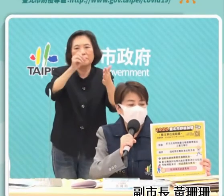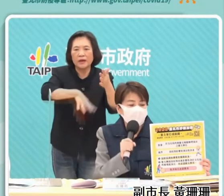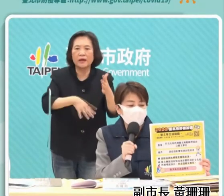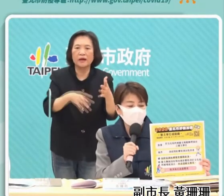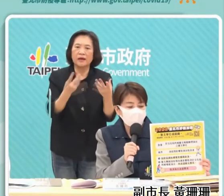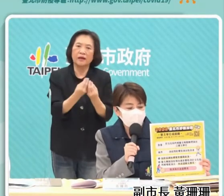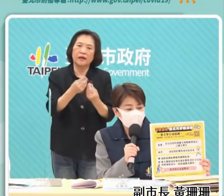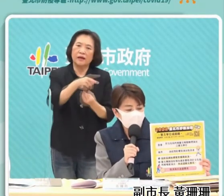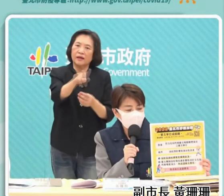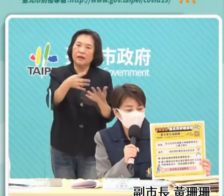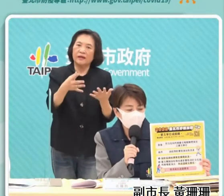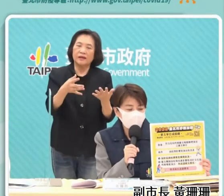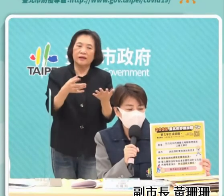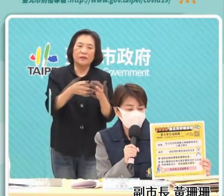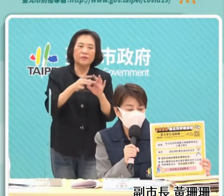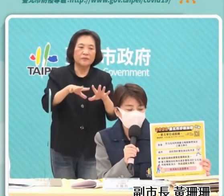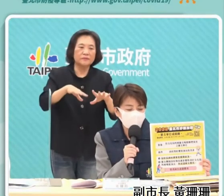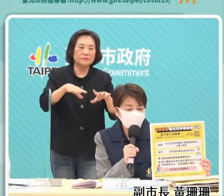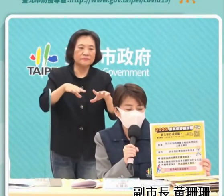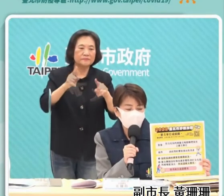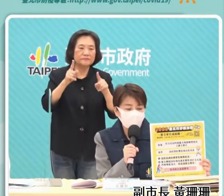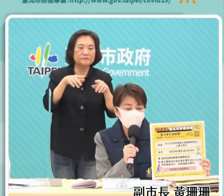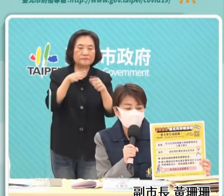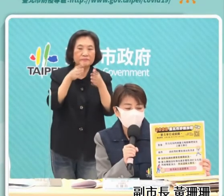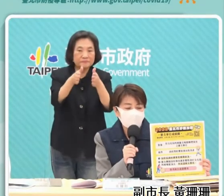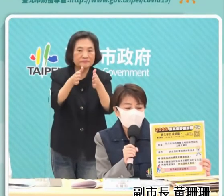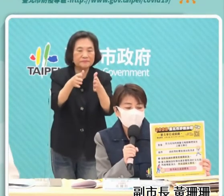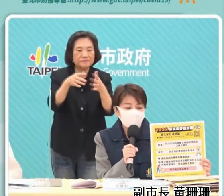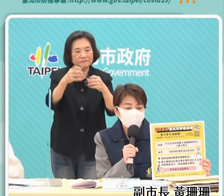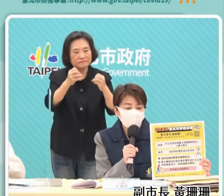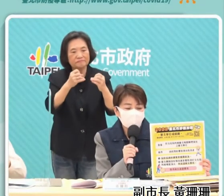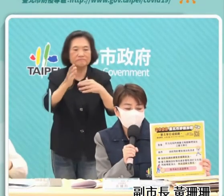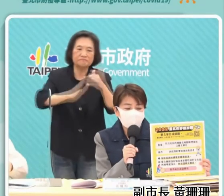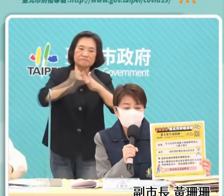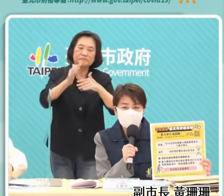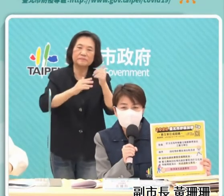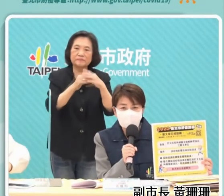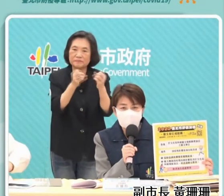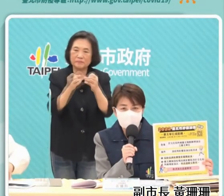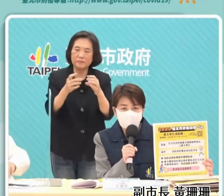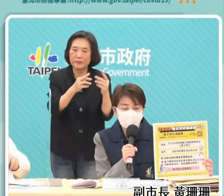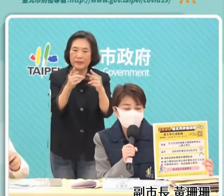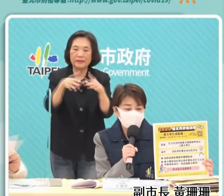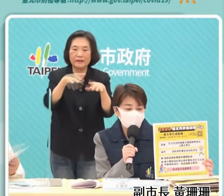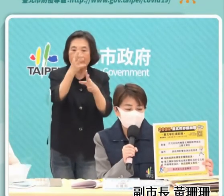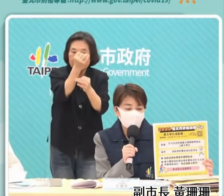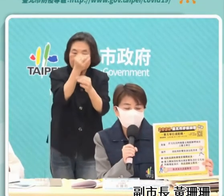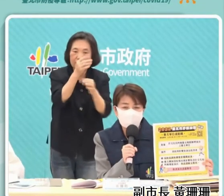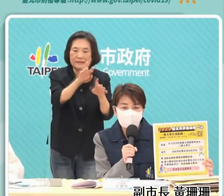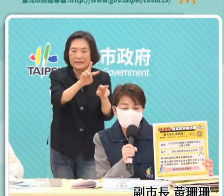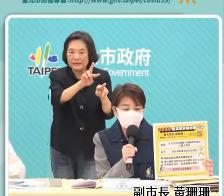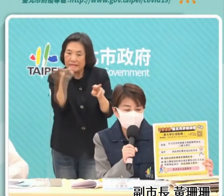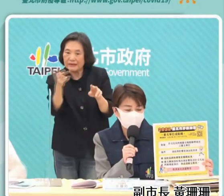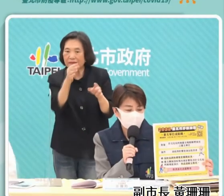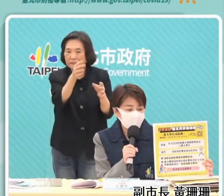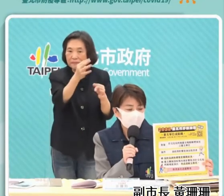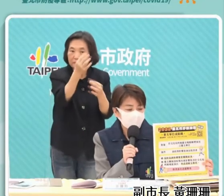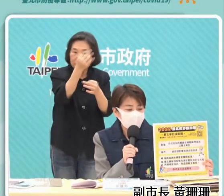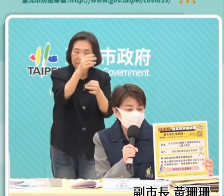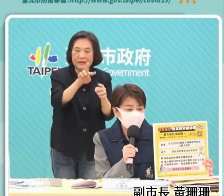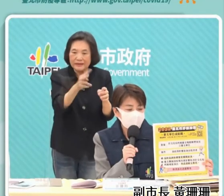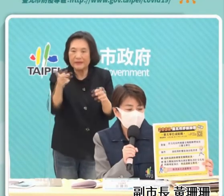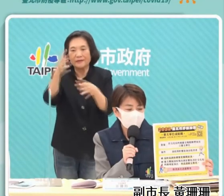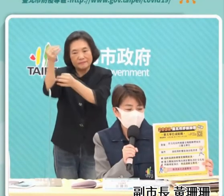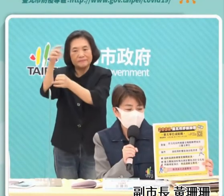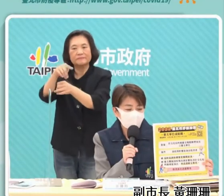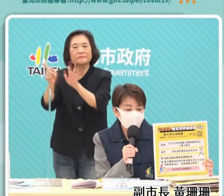人，那我们第一个我们会协助协调后续的变更档期的展演，就让他能够展期。第